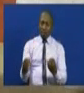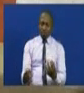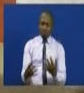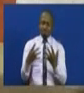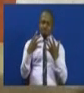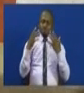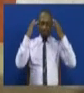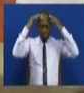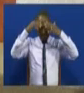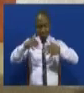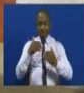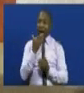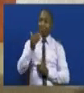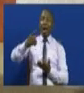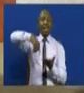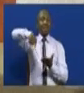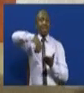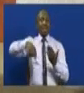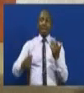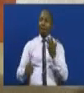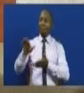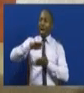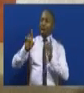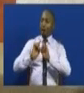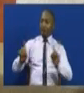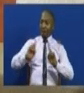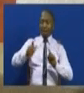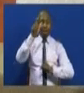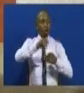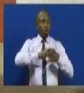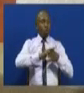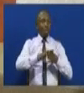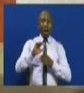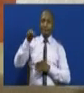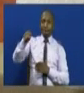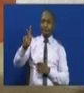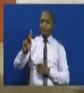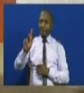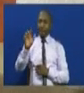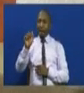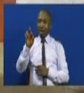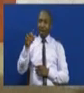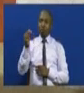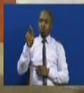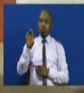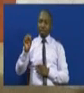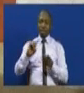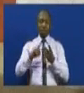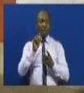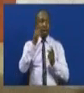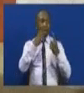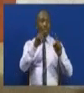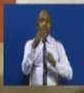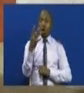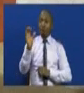ya mjini hivi sasa katika maeneo mbalimbali. Watu wamekuwa kitumia mkaratusi, wengine wakitumia mwarobaini, wengine wakitumia